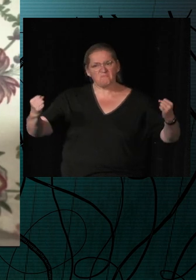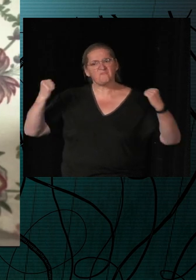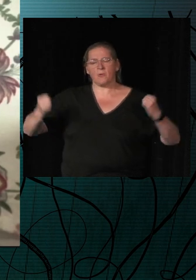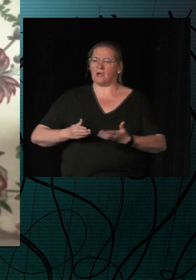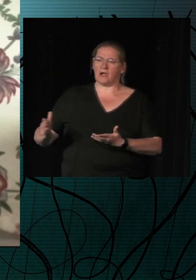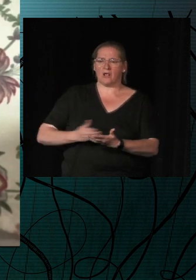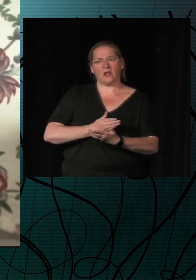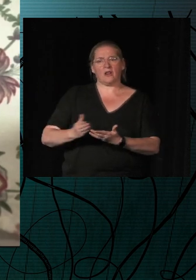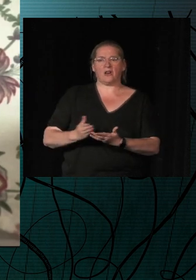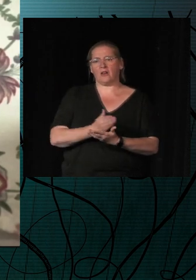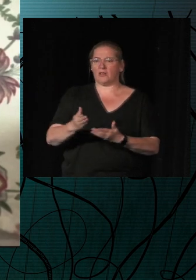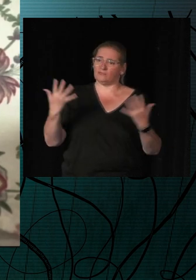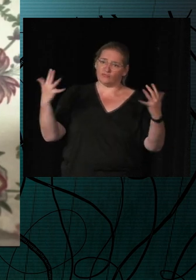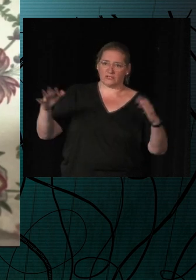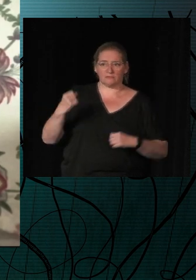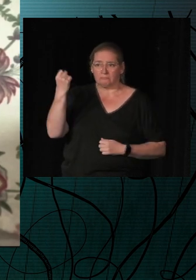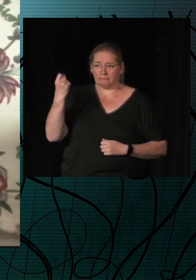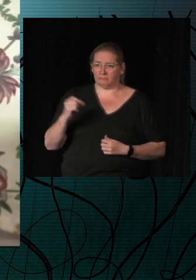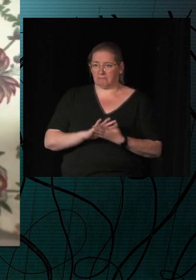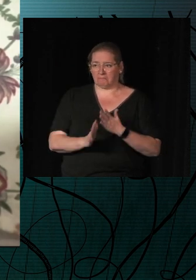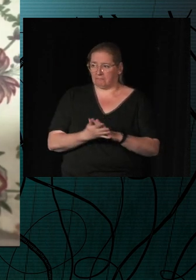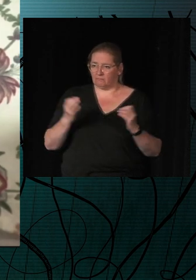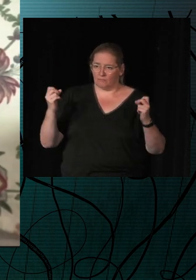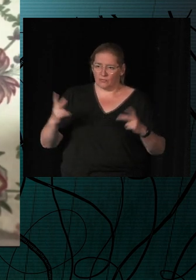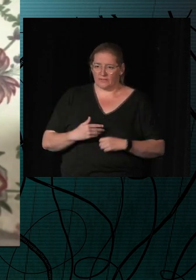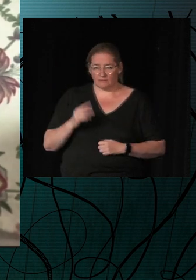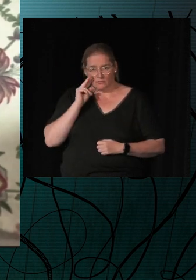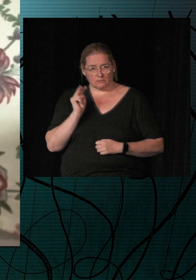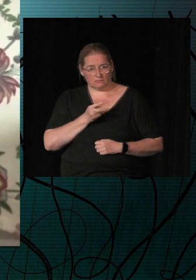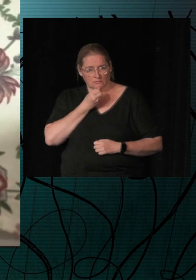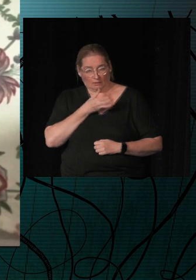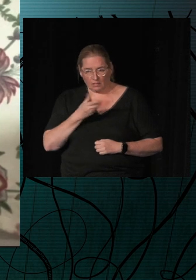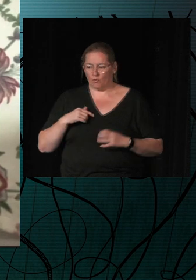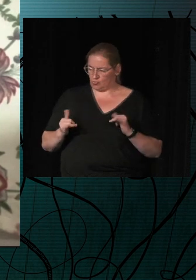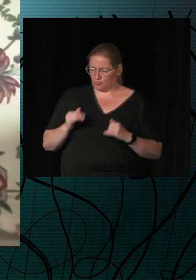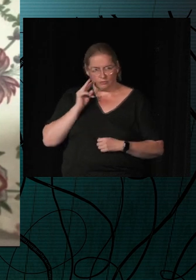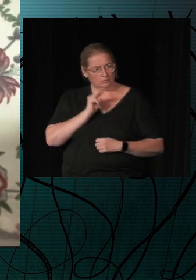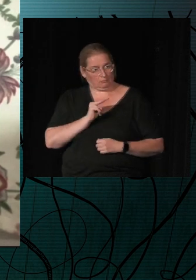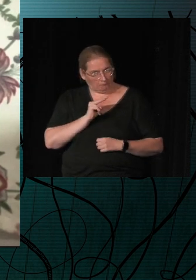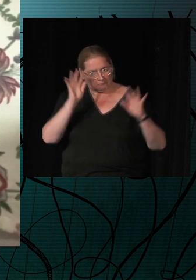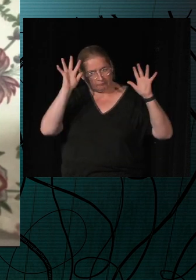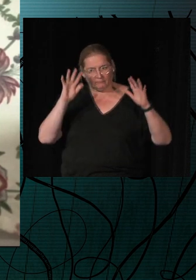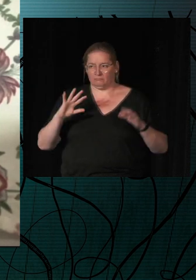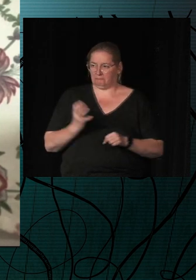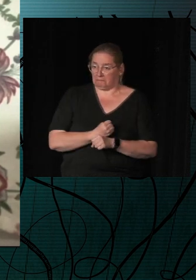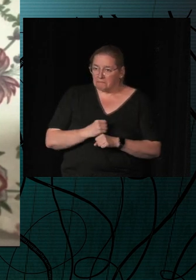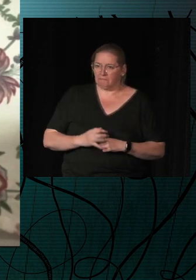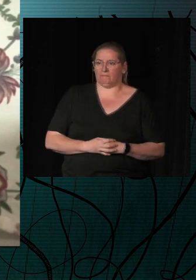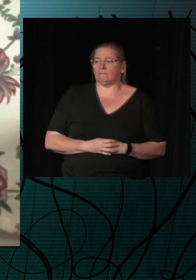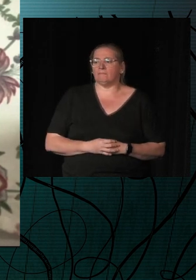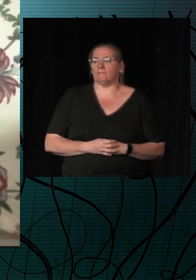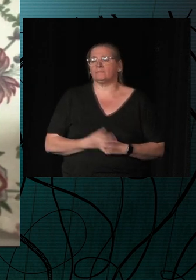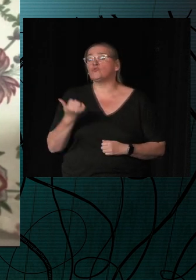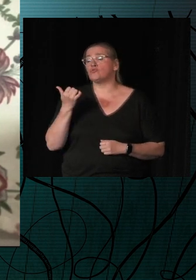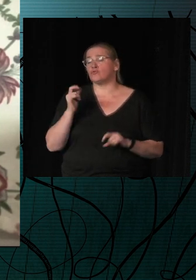effectivement il y a des gens qui finissent le jeux dans des conditions incroyables enfin en toutous les cas moi qui me dépasse complètement en tant que que joueuse mais il a a un